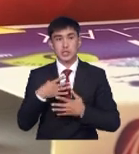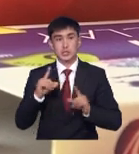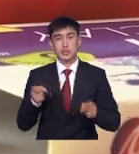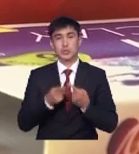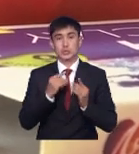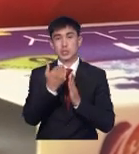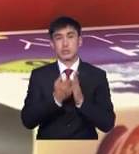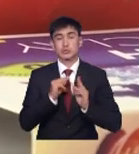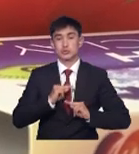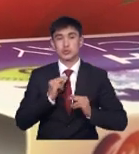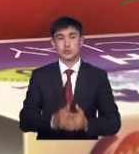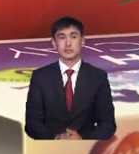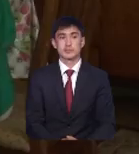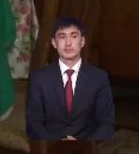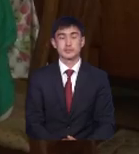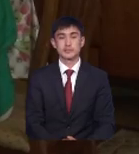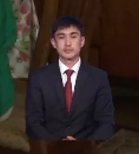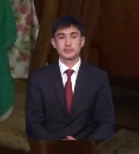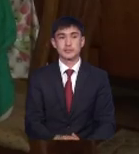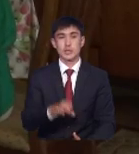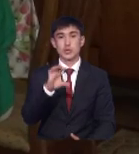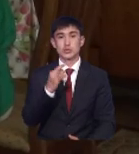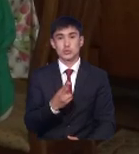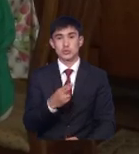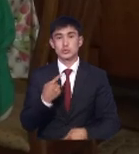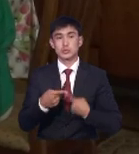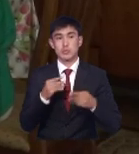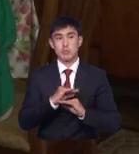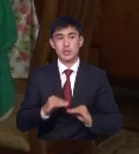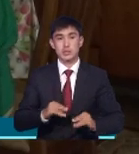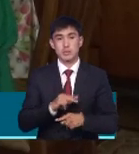жұмыс жүргізеді. Әлеметтік тұрмысқа баланы бейімдейміз,